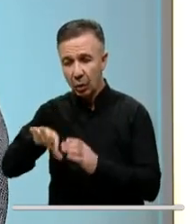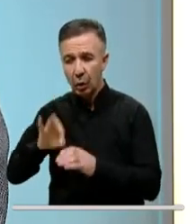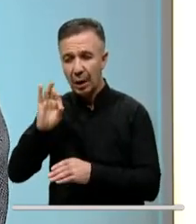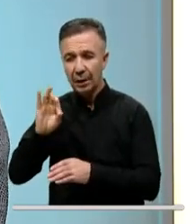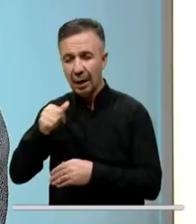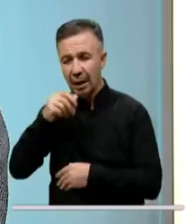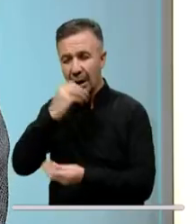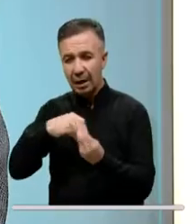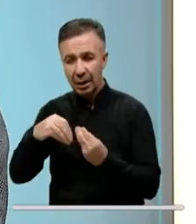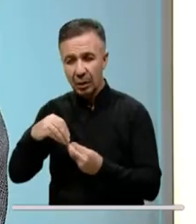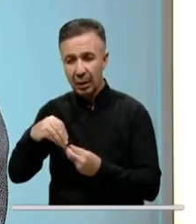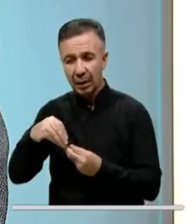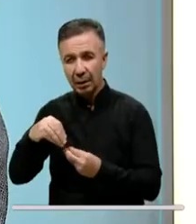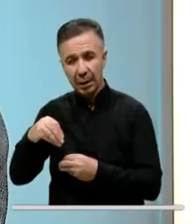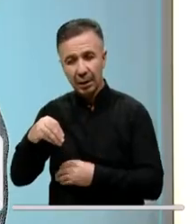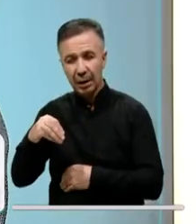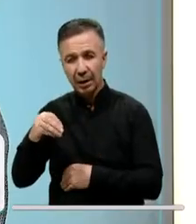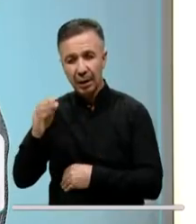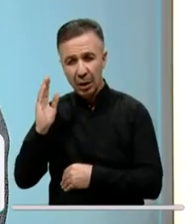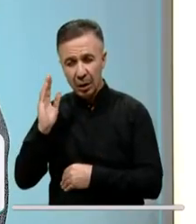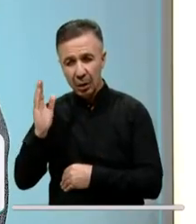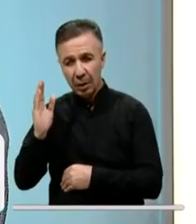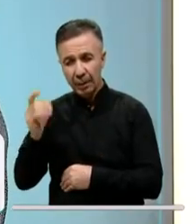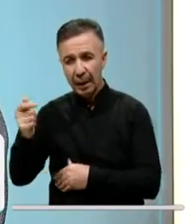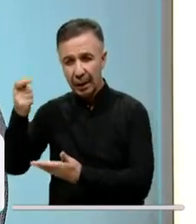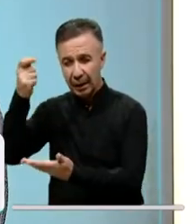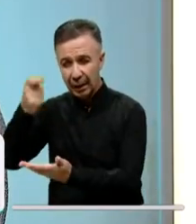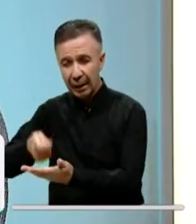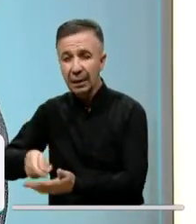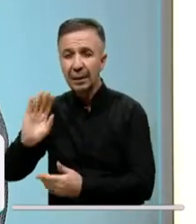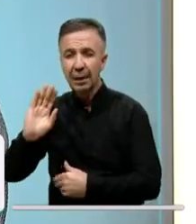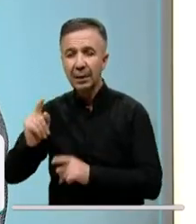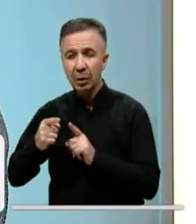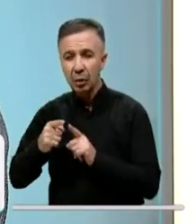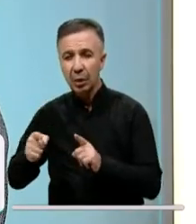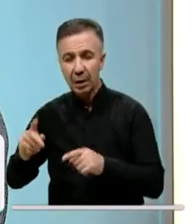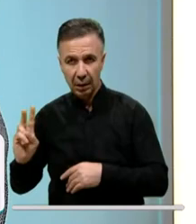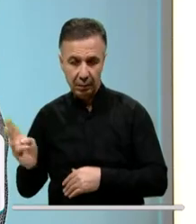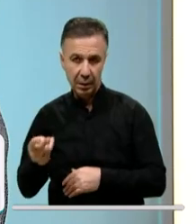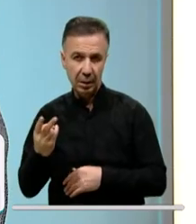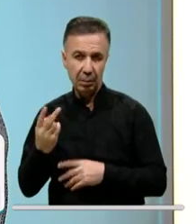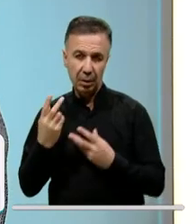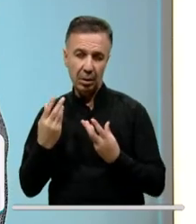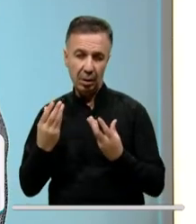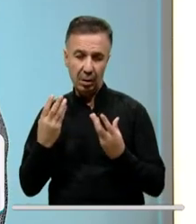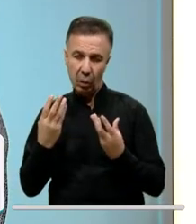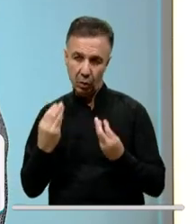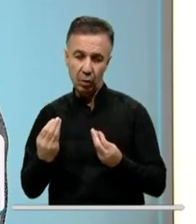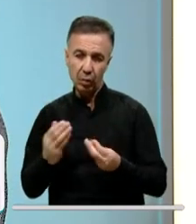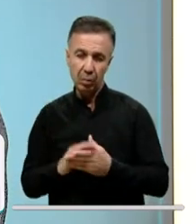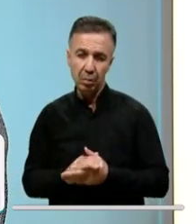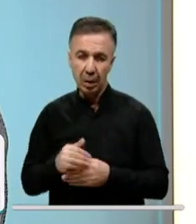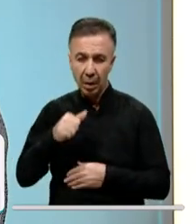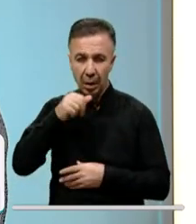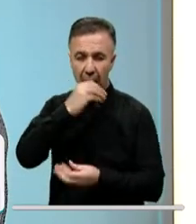de teslim etmediği sürece vazgeçebiliyor. Onun için dikkat ederseniz Hac